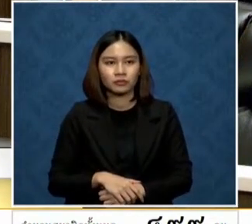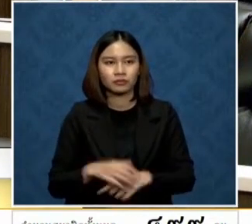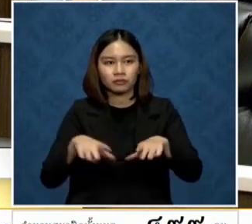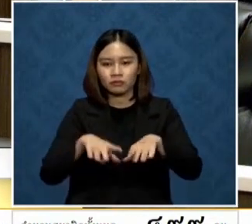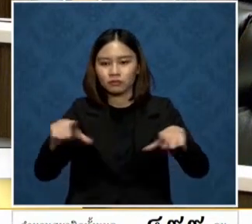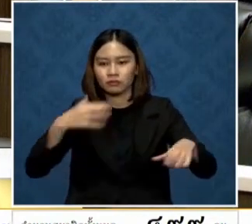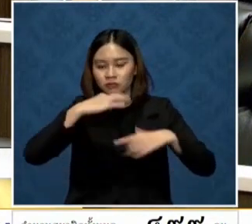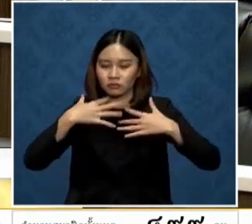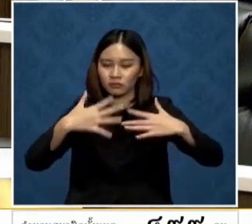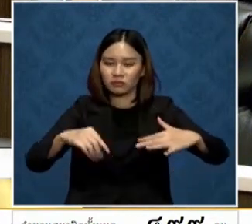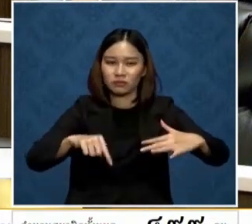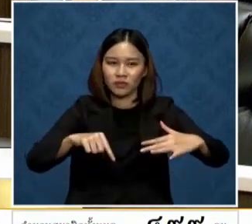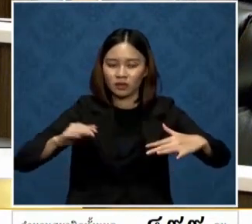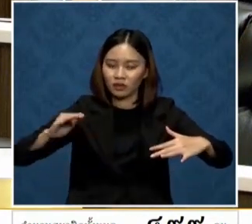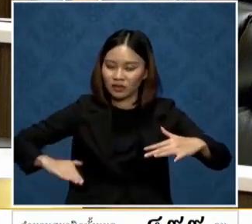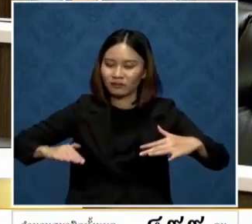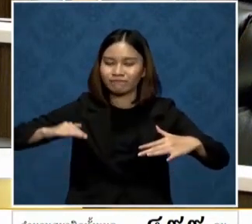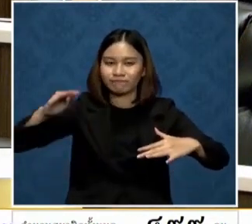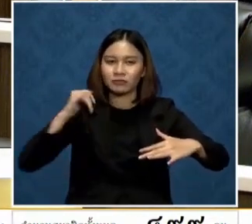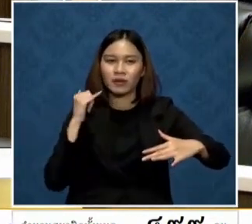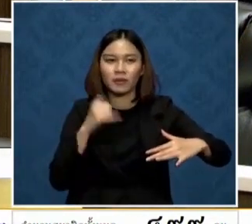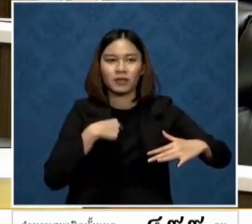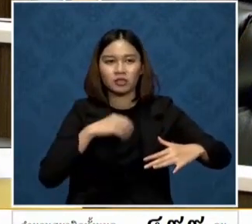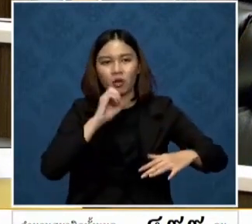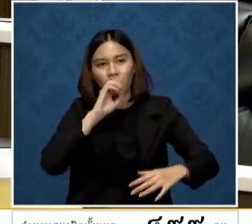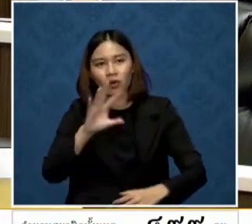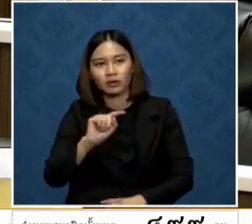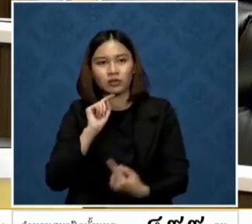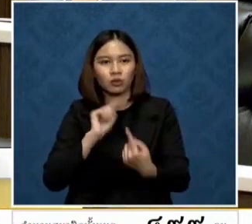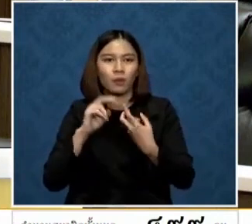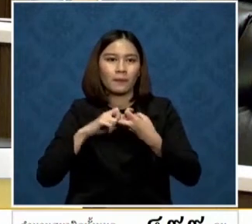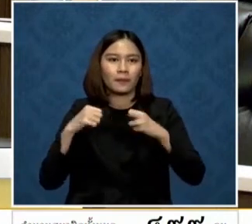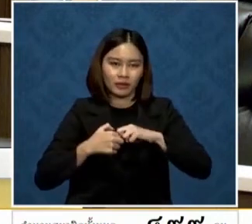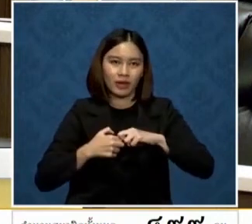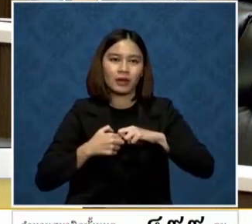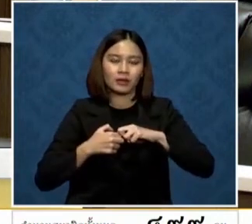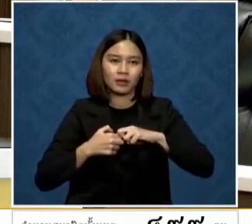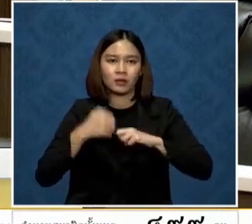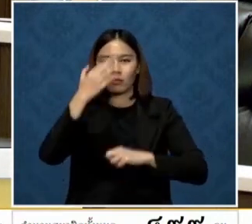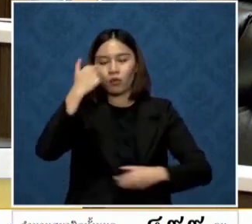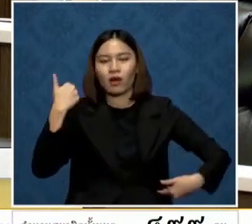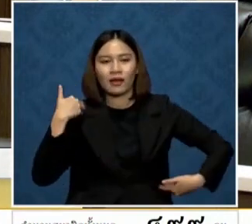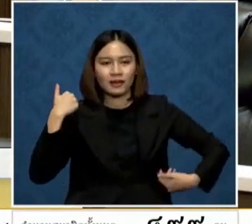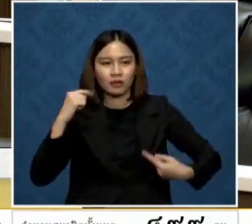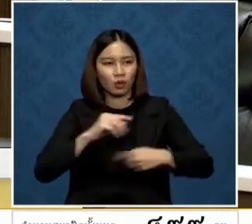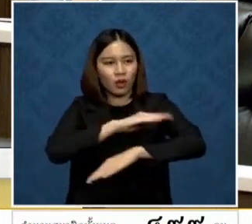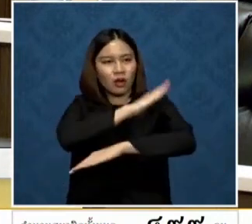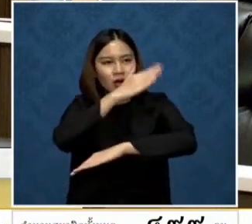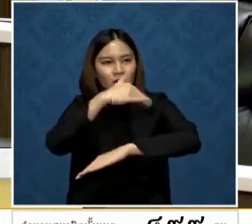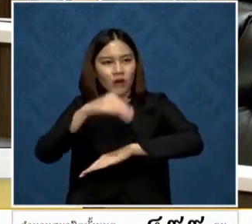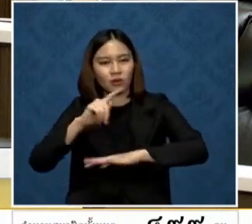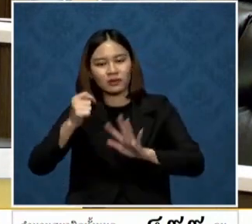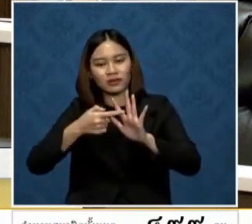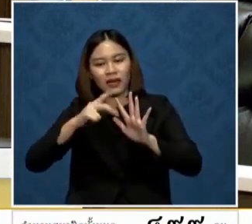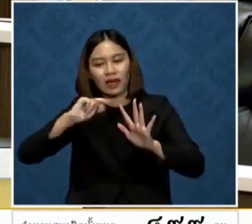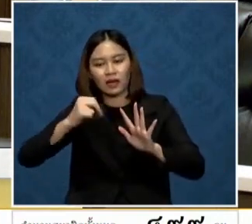หาสมิหลาเป็นพื้นที่ดิฉันไปตั้งแต่เด็กๆเพราะฉะนั้นดิฉันกำลังจะสะท้อนให้ฟังถึงปัญหาที่เกิดจากลิงในเขาตังกวนนะคะขอ